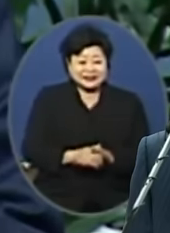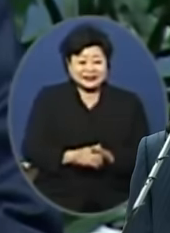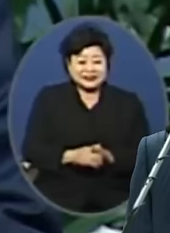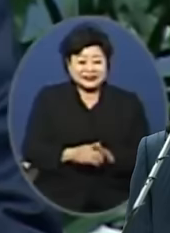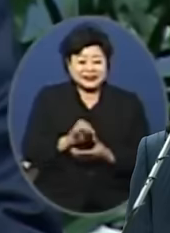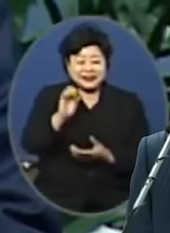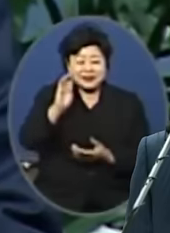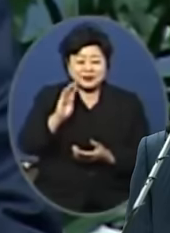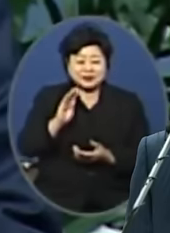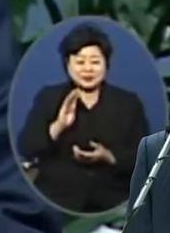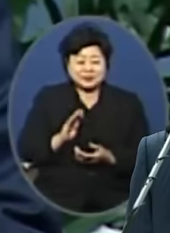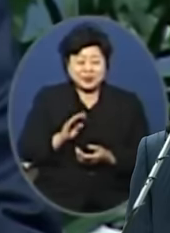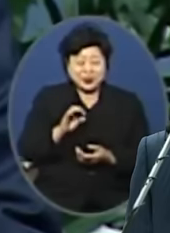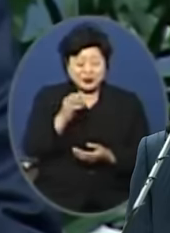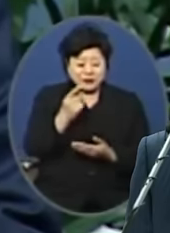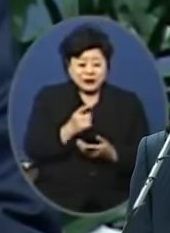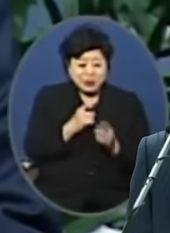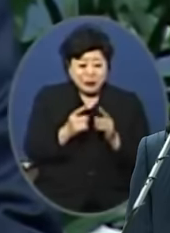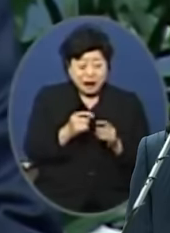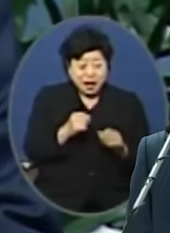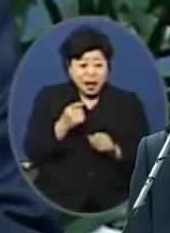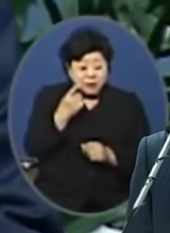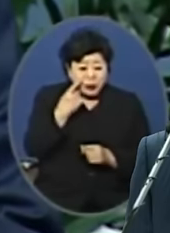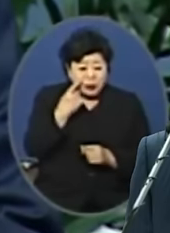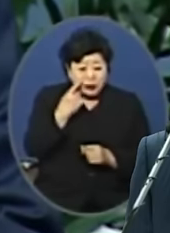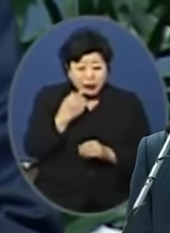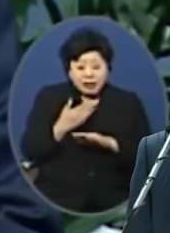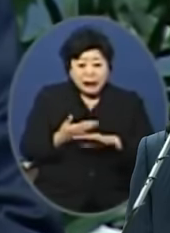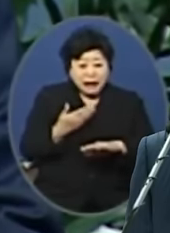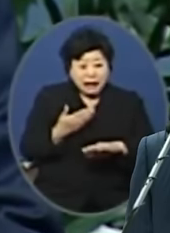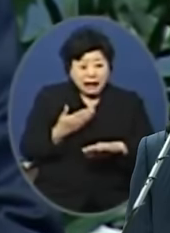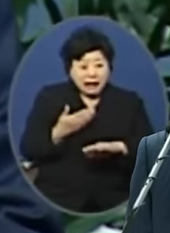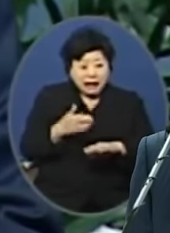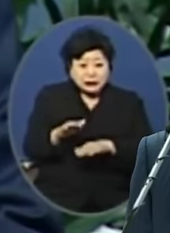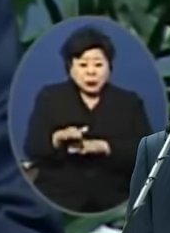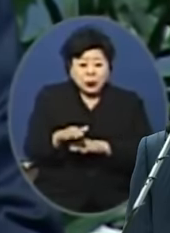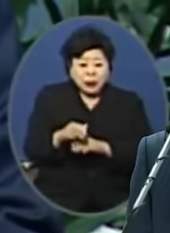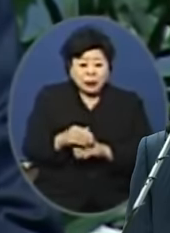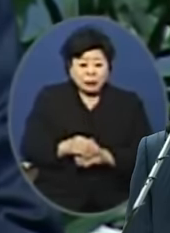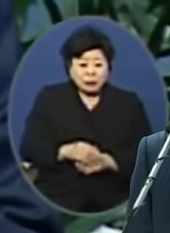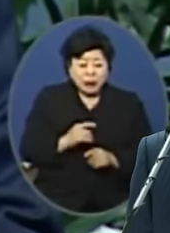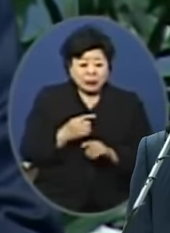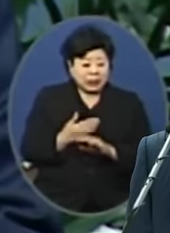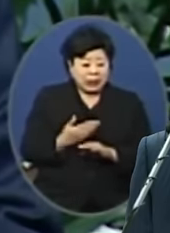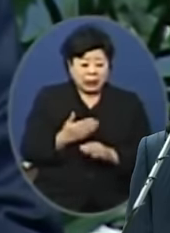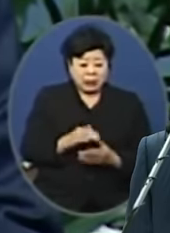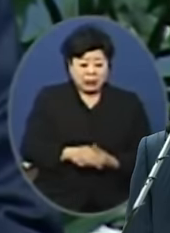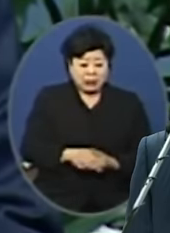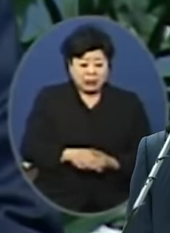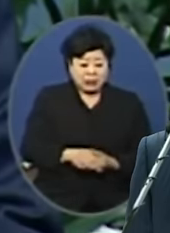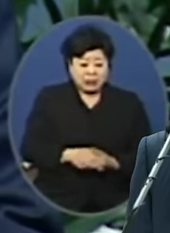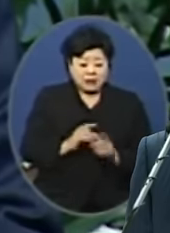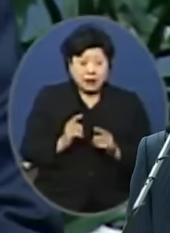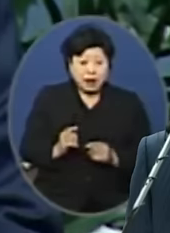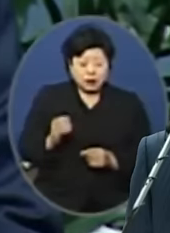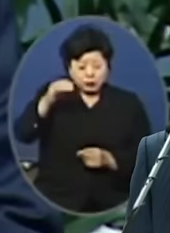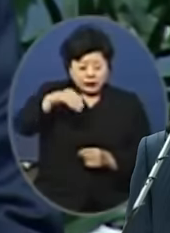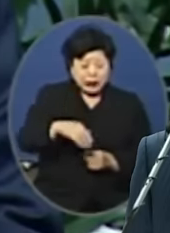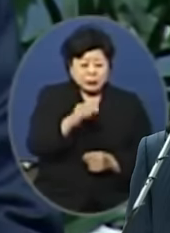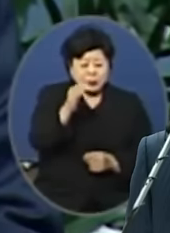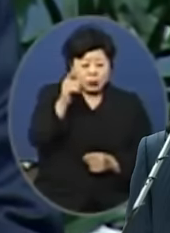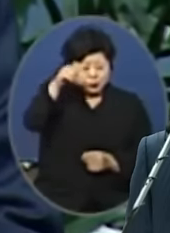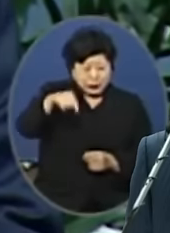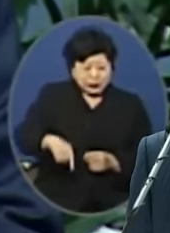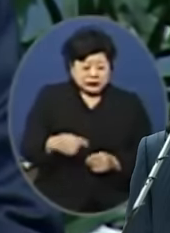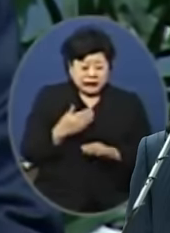내려와서 말을 해보니까 나하고 전혀 다른 말을 해요. 액센트도 다르고 말 단어도